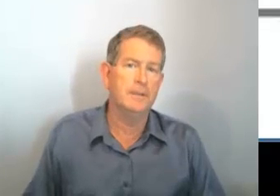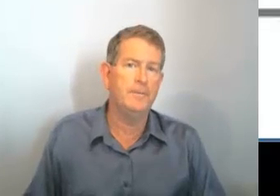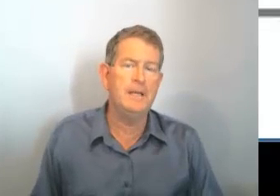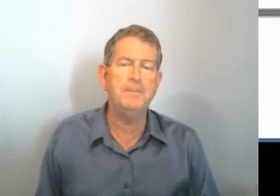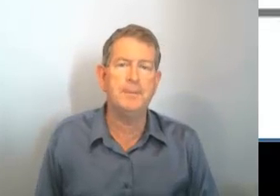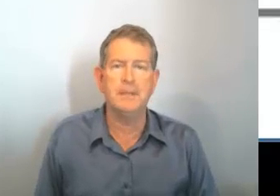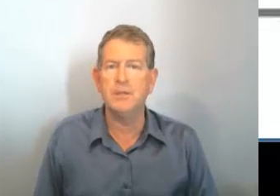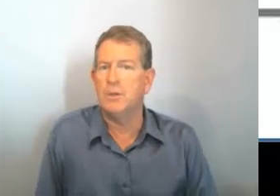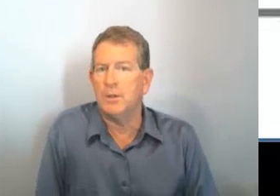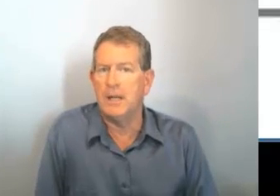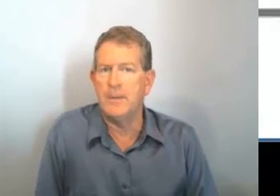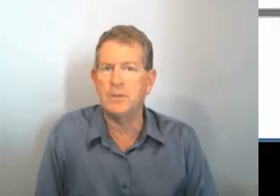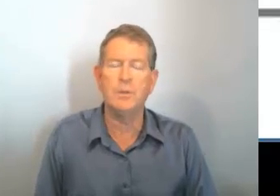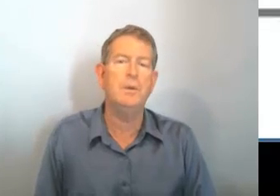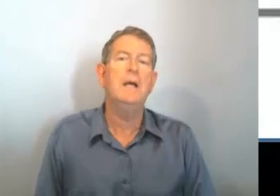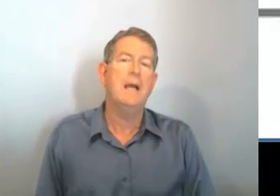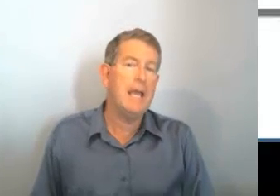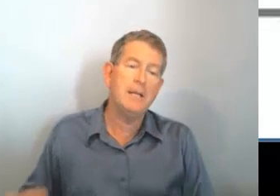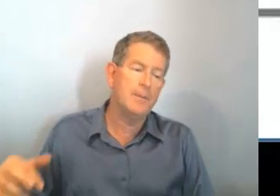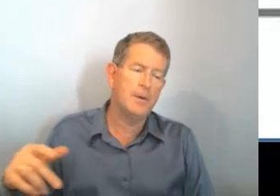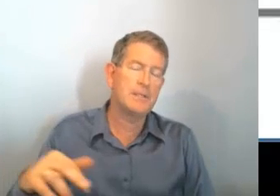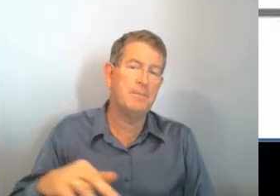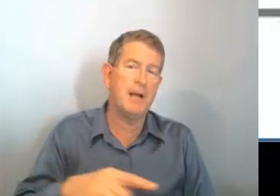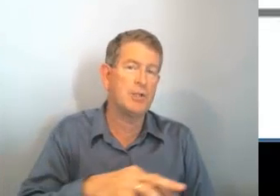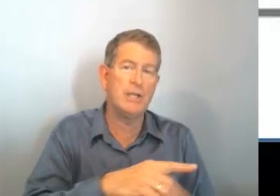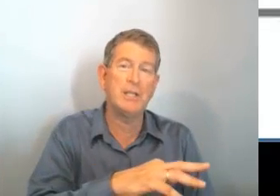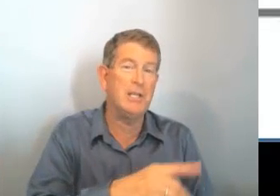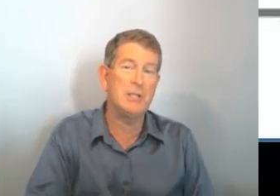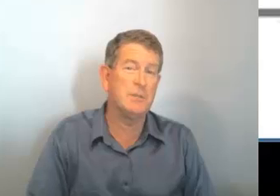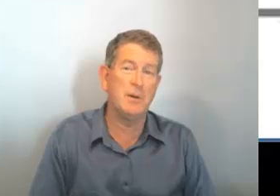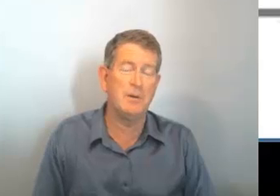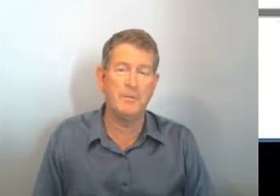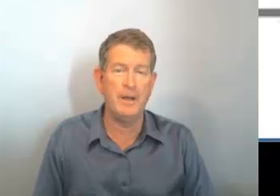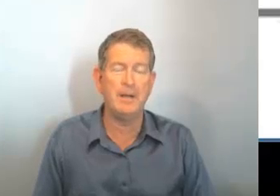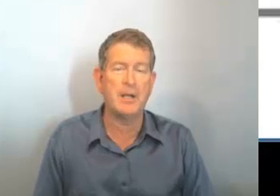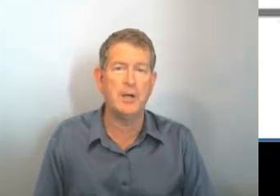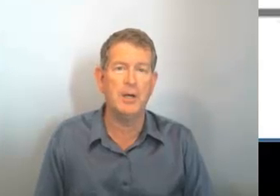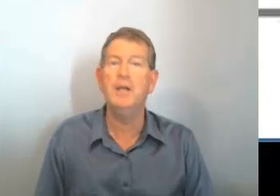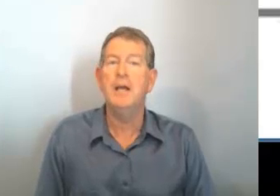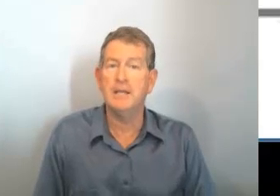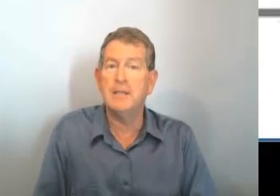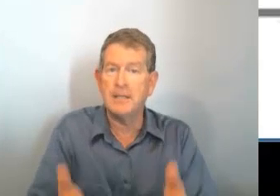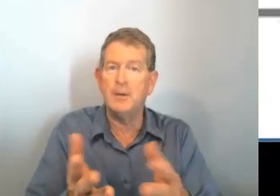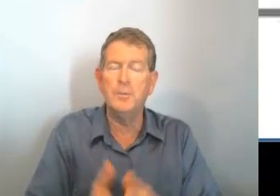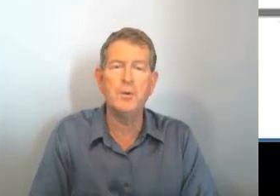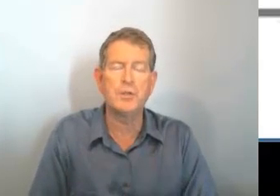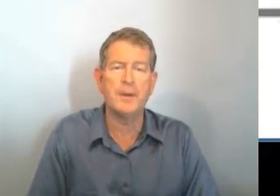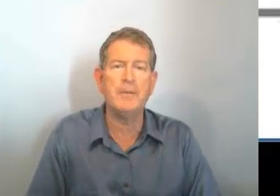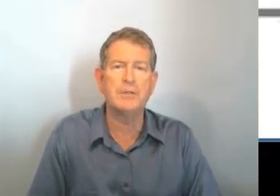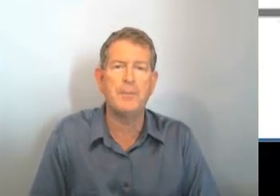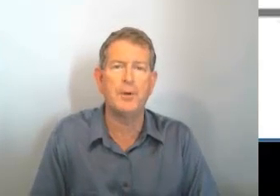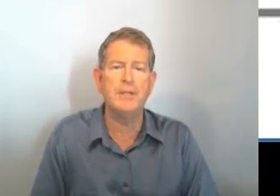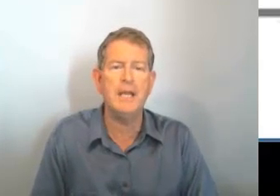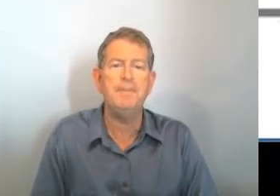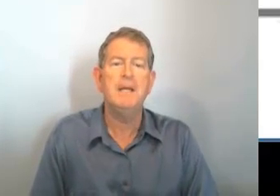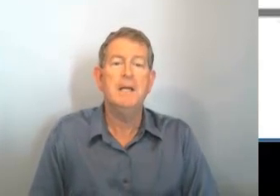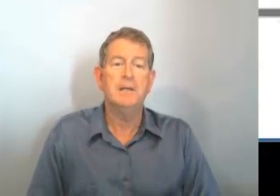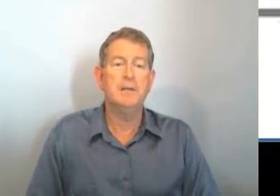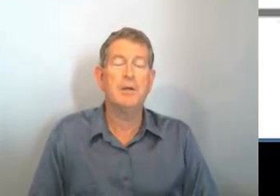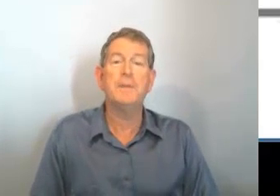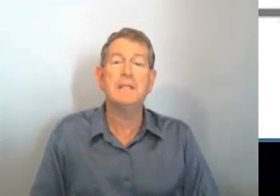Alors, Philippe, il sort de la maison et il commence à marcher tristement vers l'école. Et c'est ça le mot que j'aimerais que vous